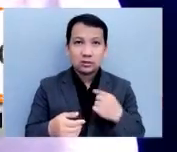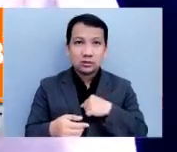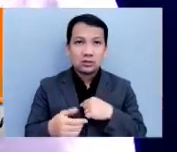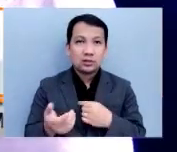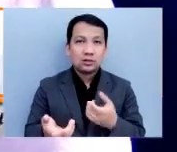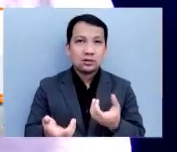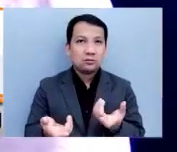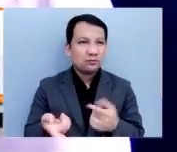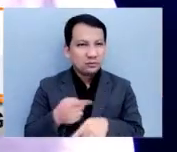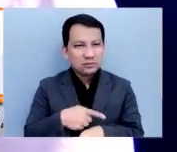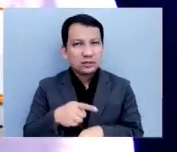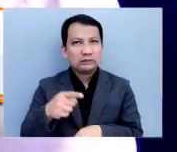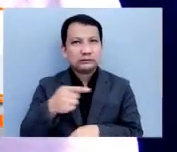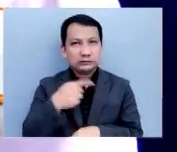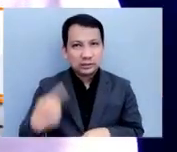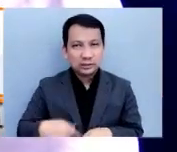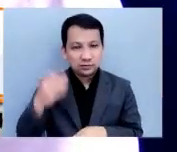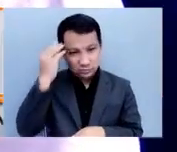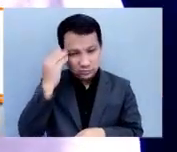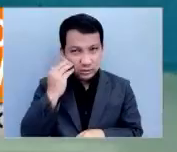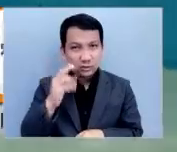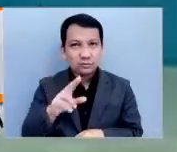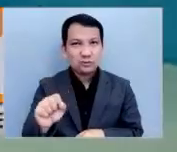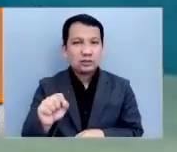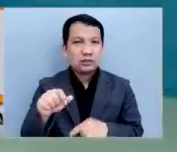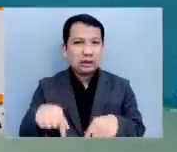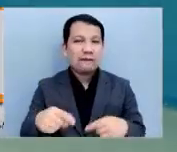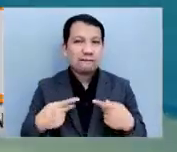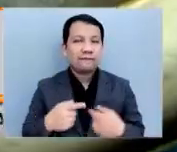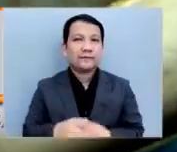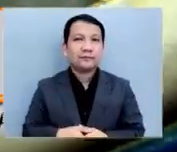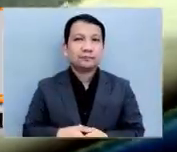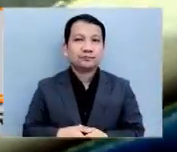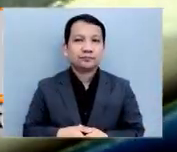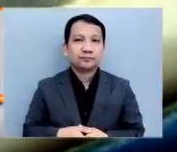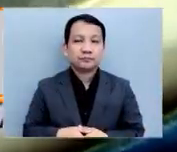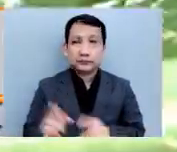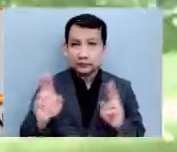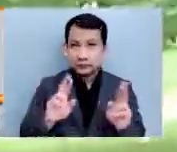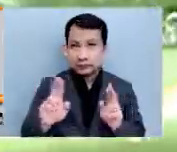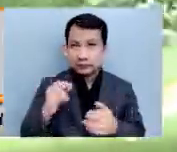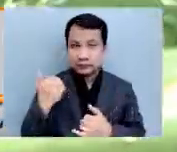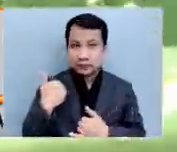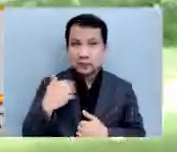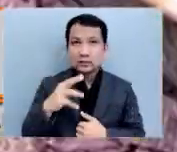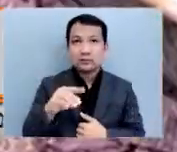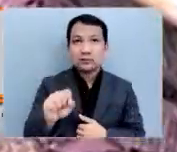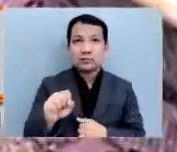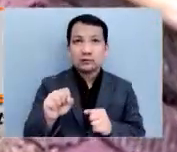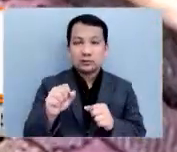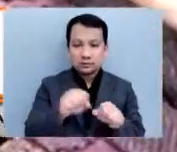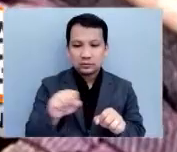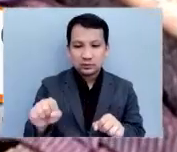China, Korea, Europe, USA, ganun po. Sa gitna ng mga paghahanda, umaasa naman ang MWSS na